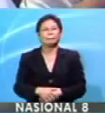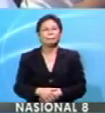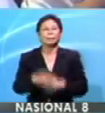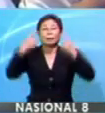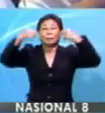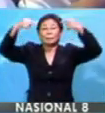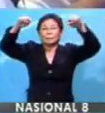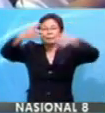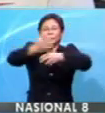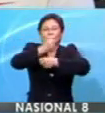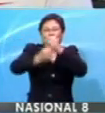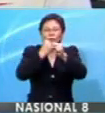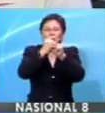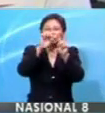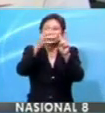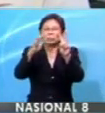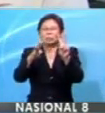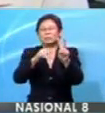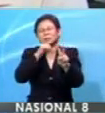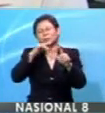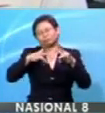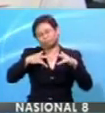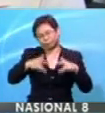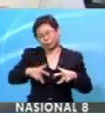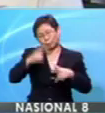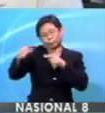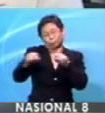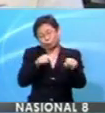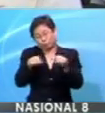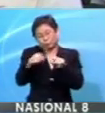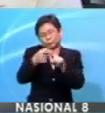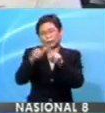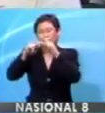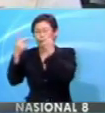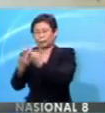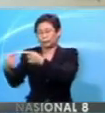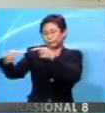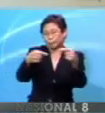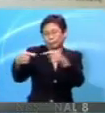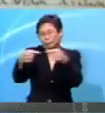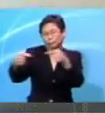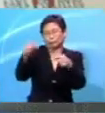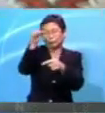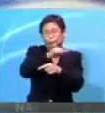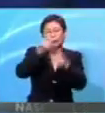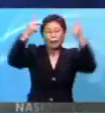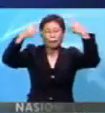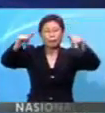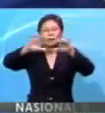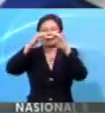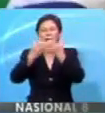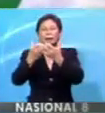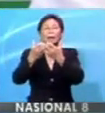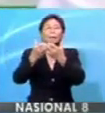pencapaian yang diraih pada tahun lalu dianggap tidaklah mengecewakan kerana saingan sengit daripada pasukan yang bertanding presiden kelab rugbi